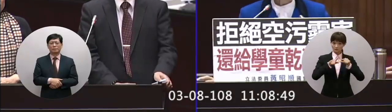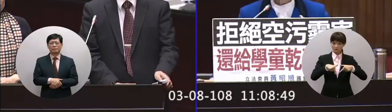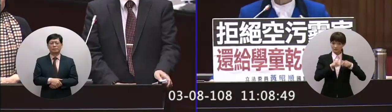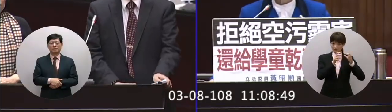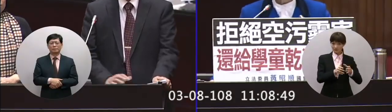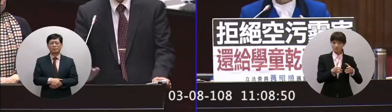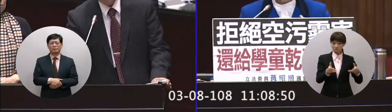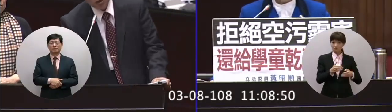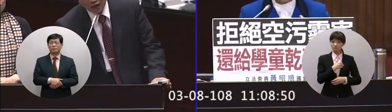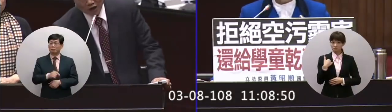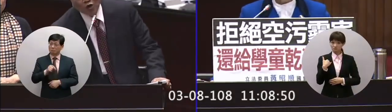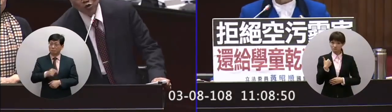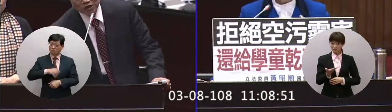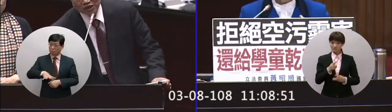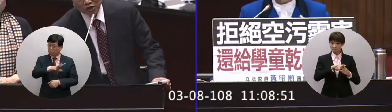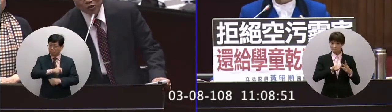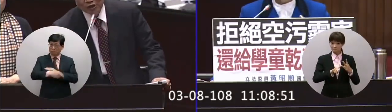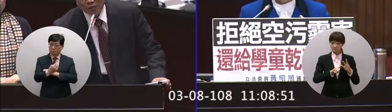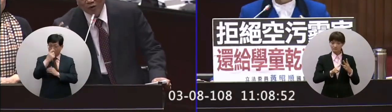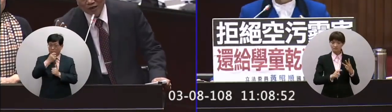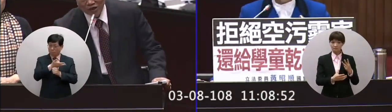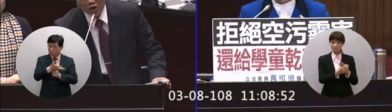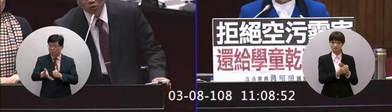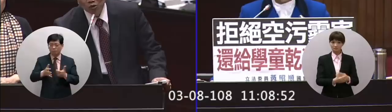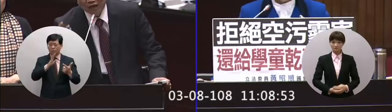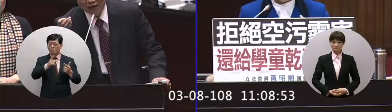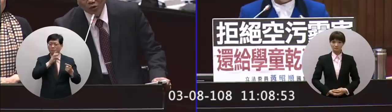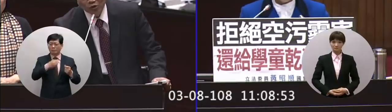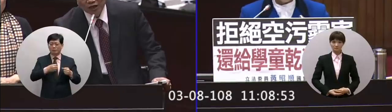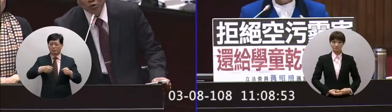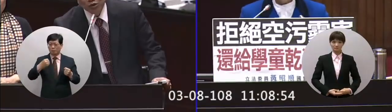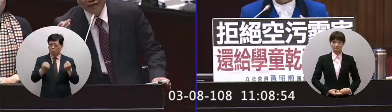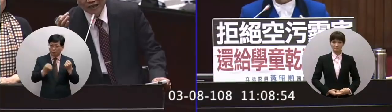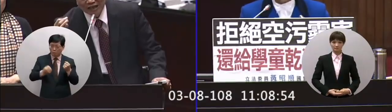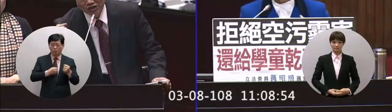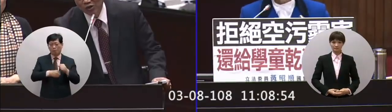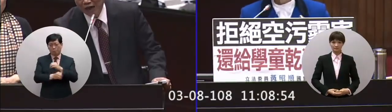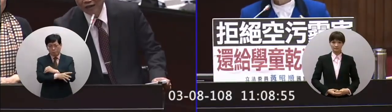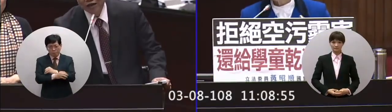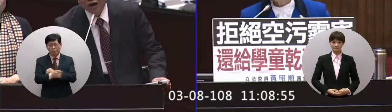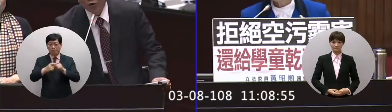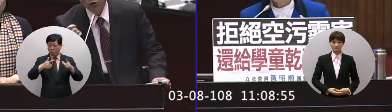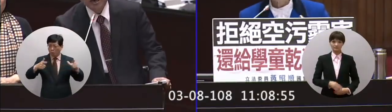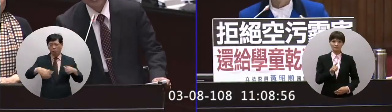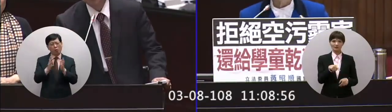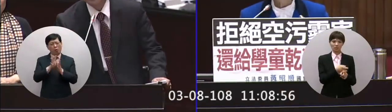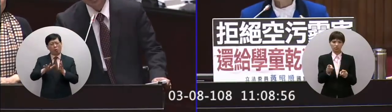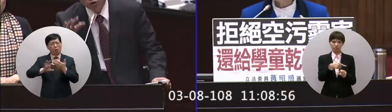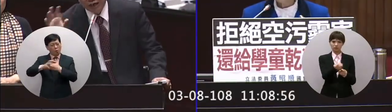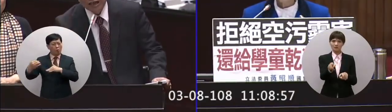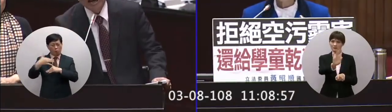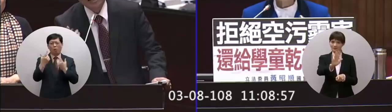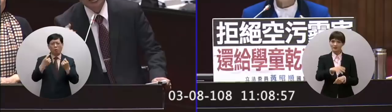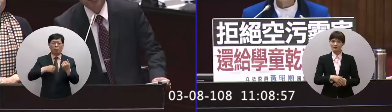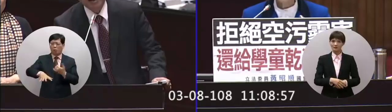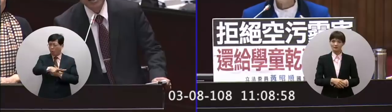告诉我们就好了。 因为这规个空污，这是规个包括移动污染源、固定污染源跟境外 污染源。你不要回避